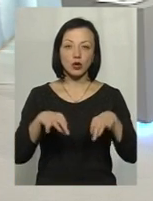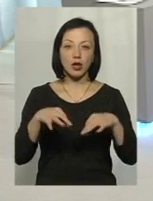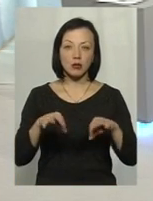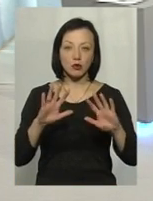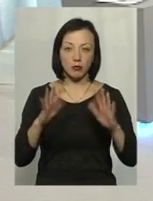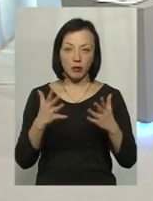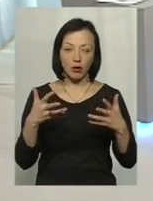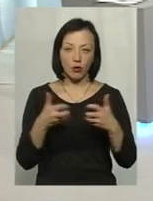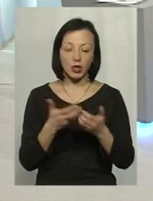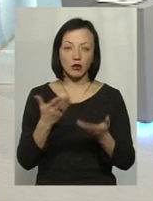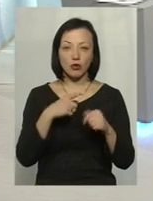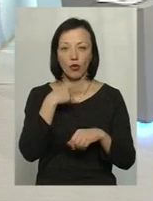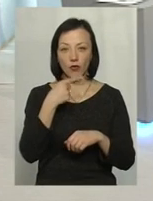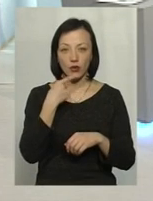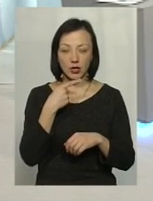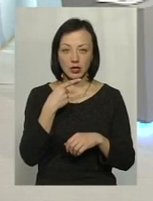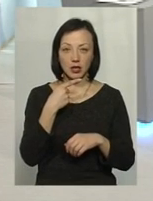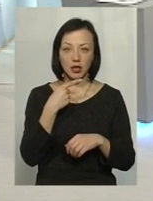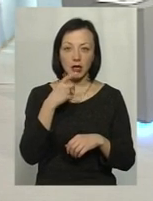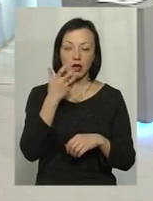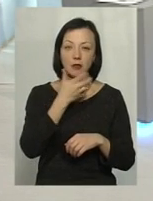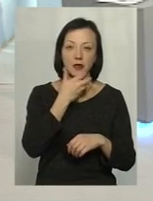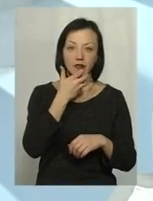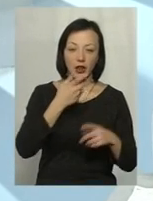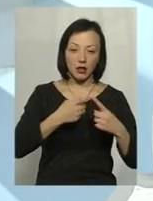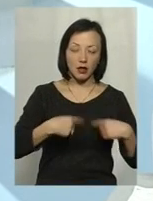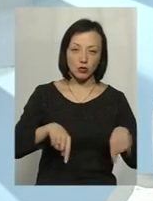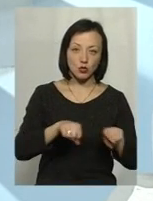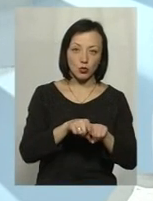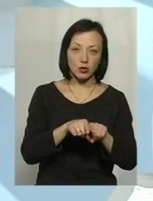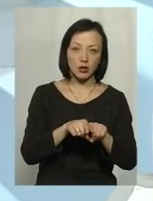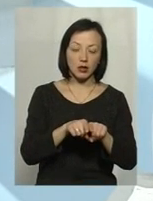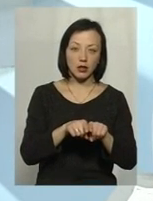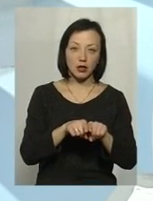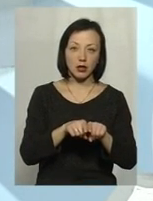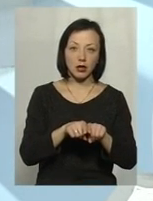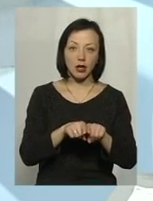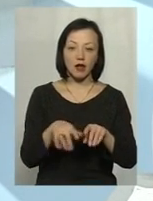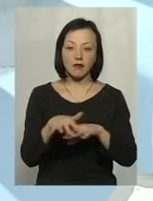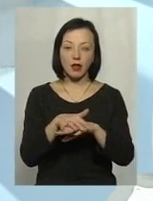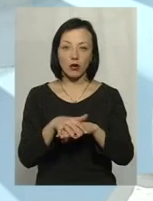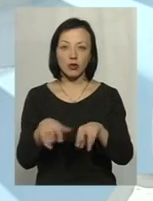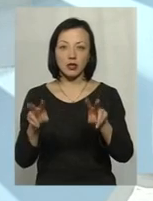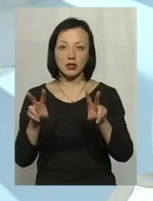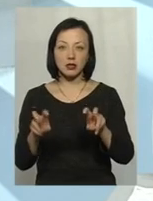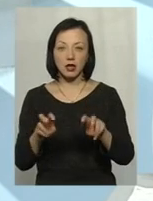особливо, якщо ми будемо говорити, південна зона, ми так, як в народі називають,